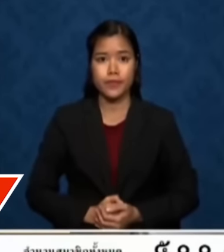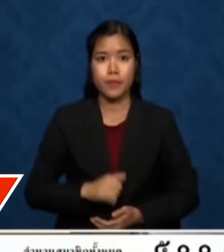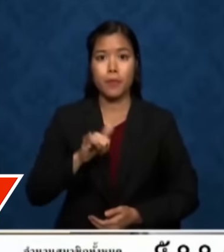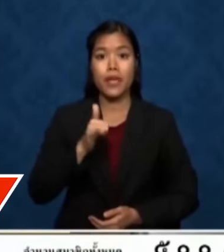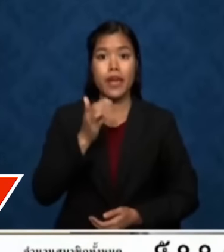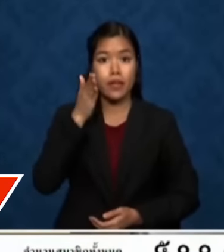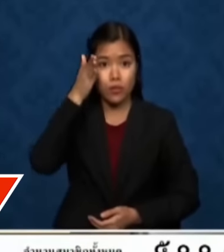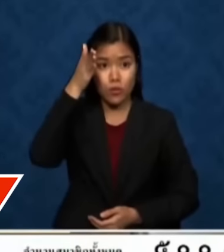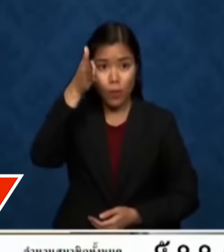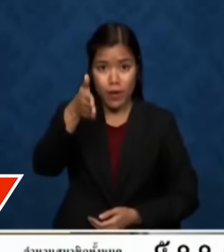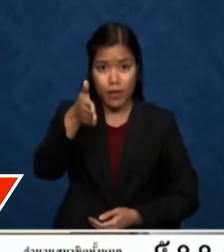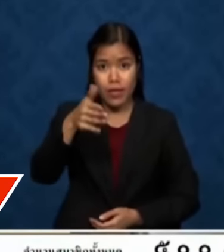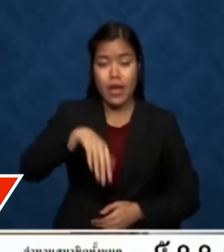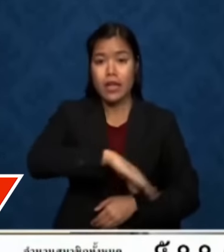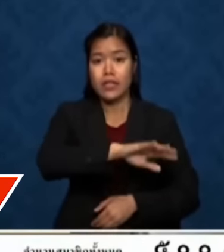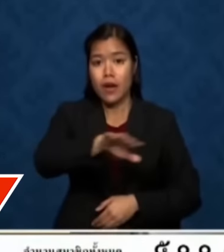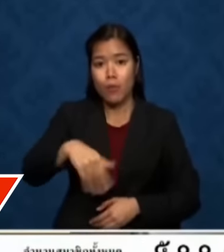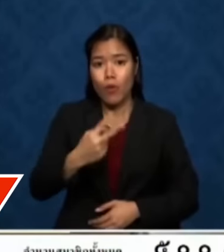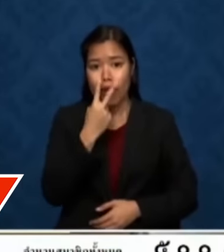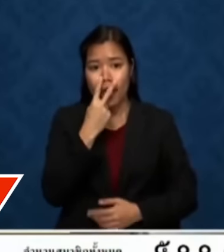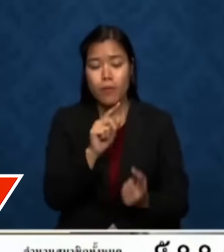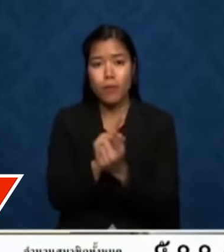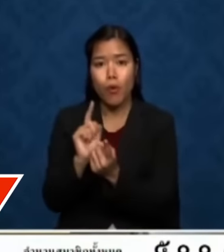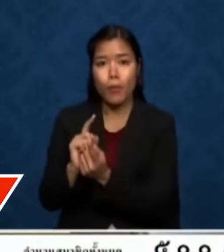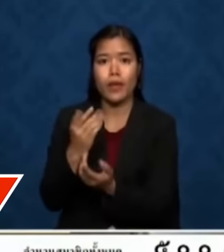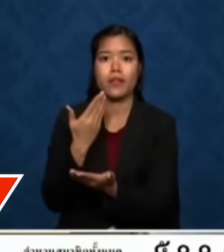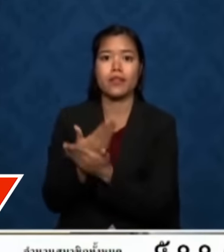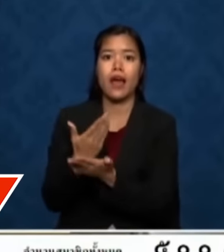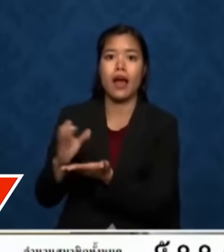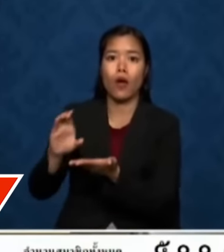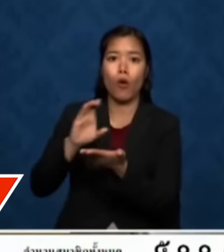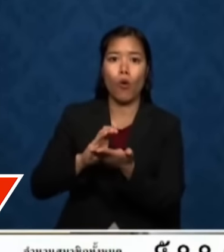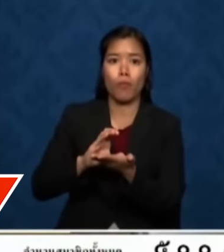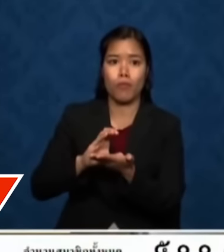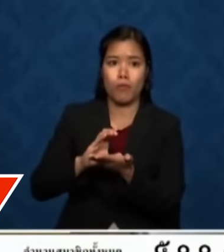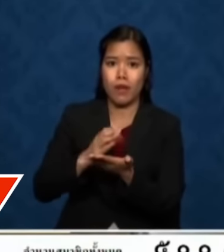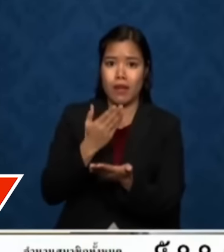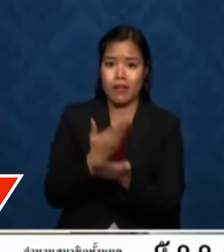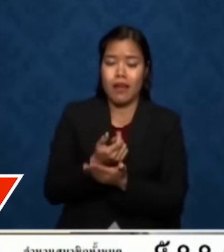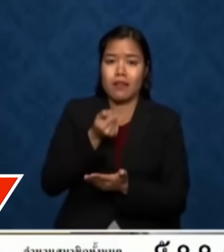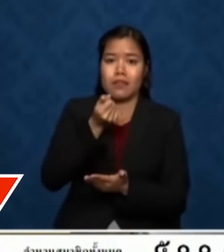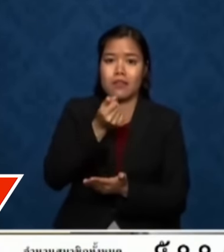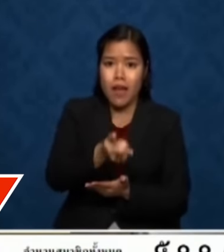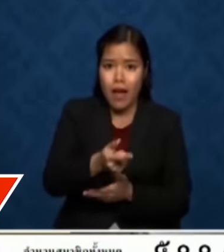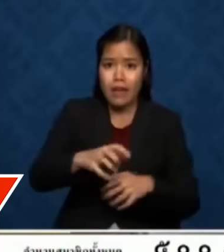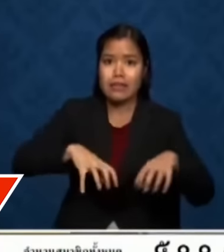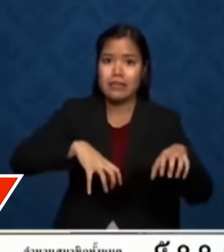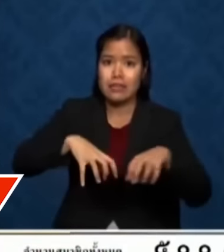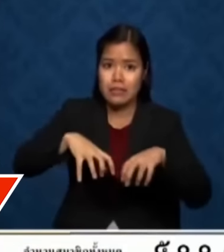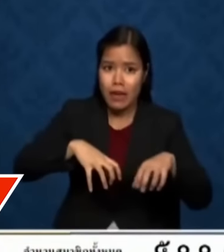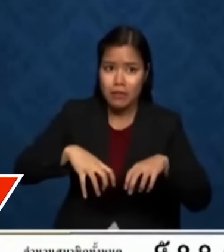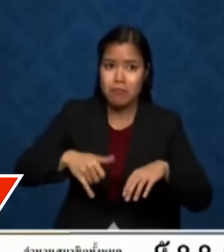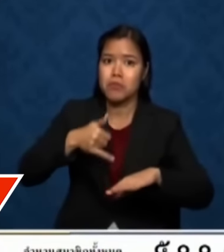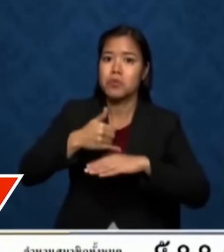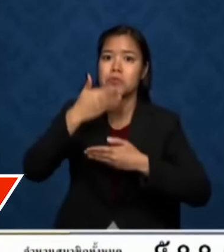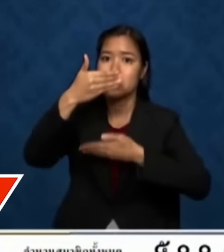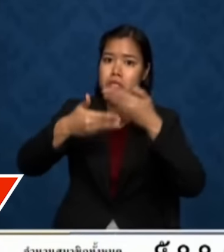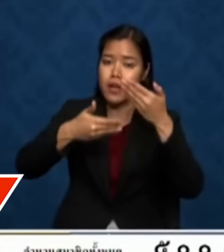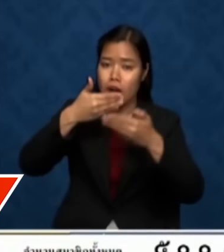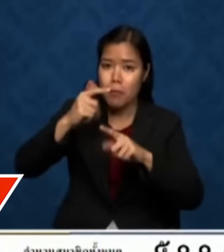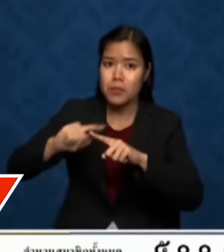ตอันใกล้เราจะได้เห็นการที่รัฐบาลใช้งบประมาณของรัฐจ้างออร์แกไนเซอร์จัดอีเวนต์จัดกิจกรรมเ